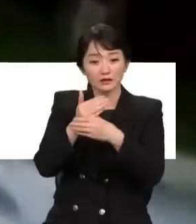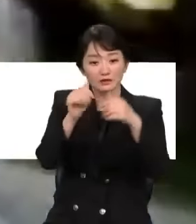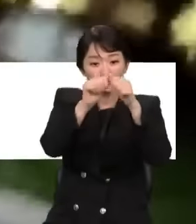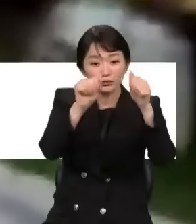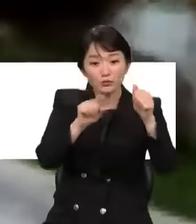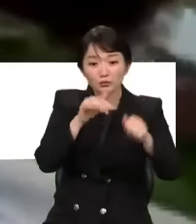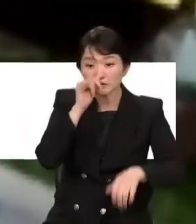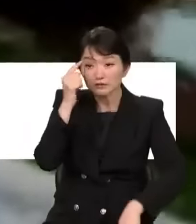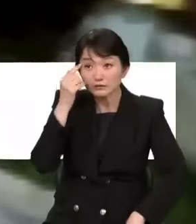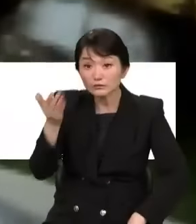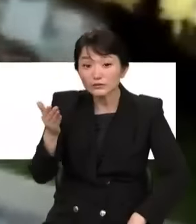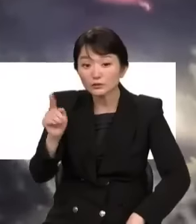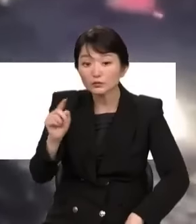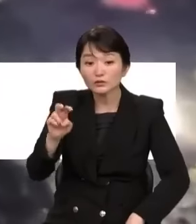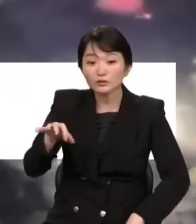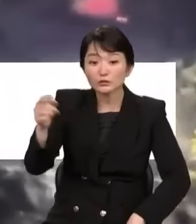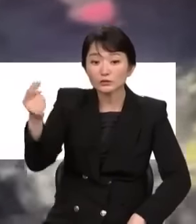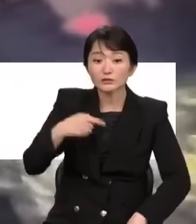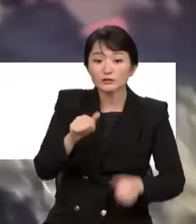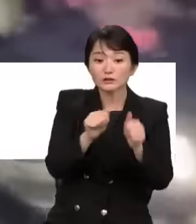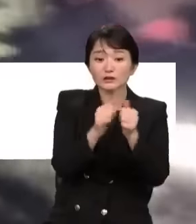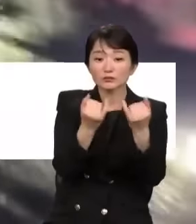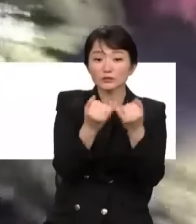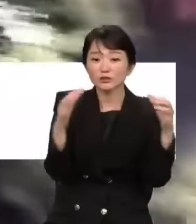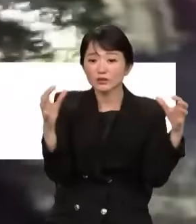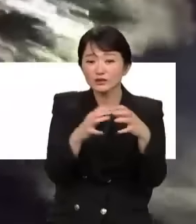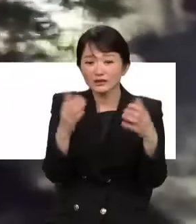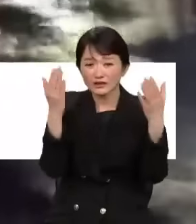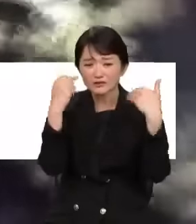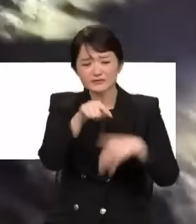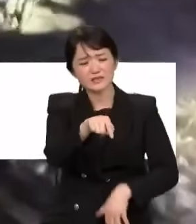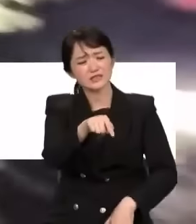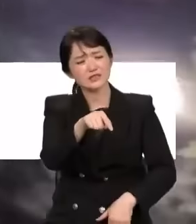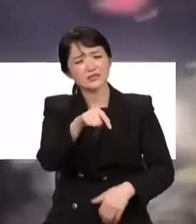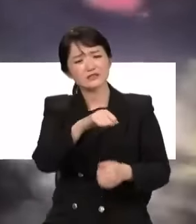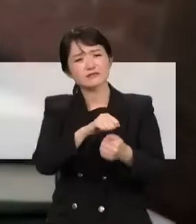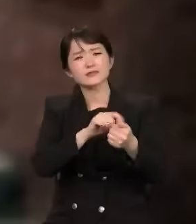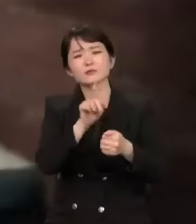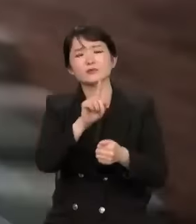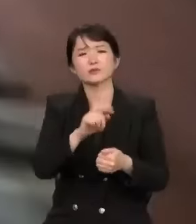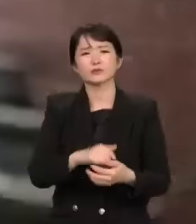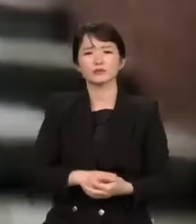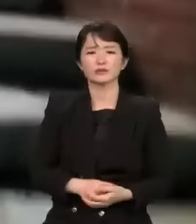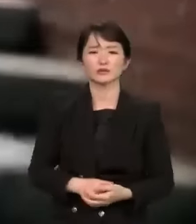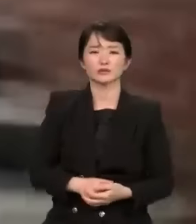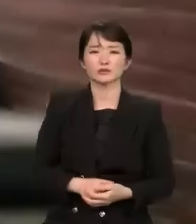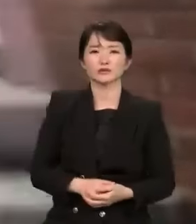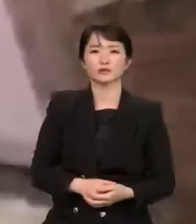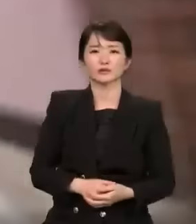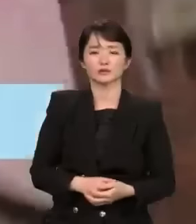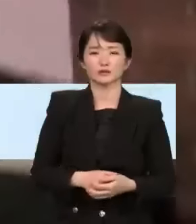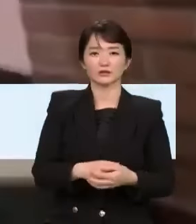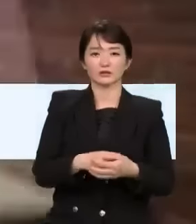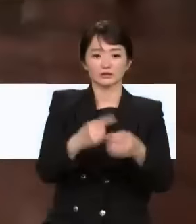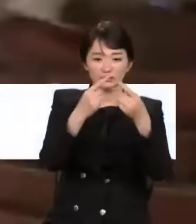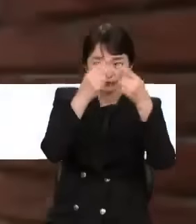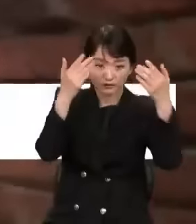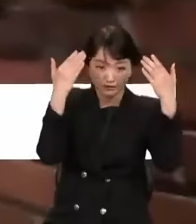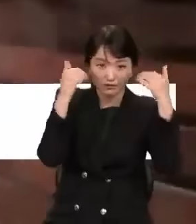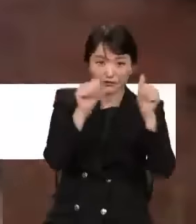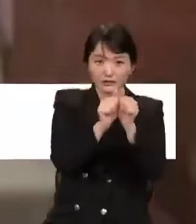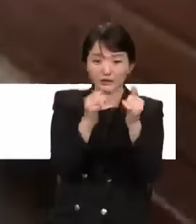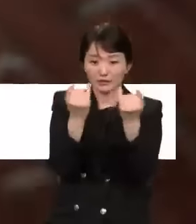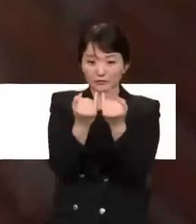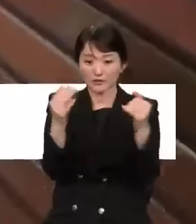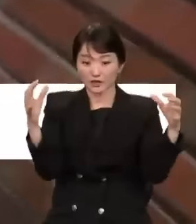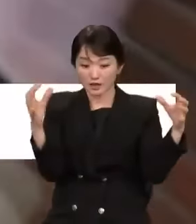오시냐 남여고가 간다고 해서 학교에다가 아니 그런 소리 좀. 동덕여대 공학 전환 논란이 젠더